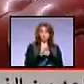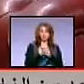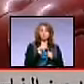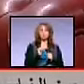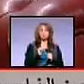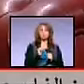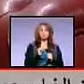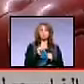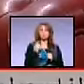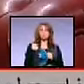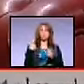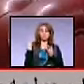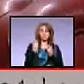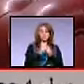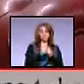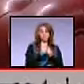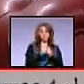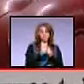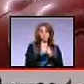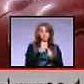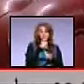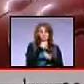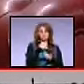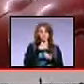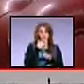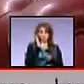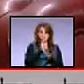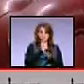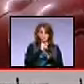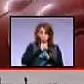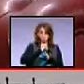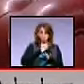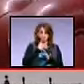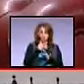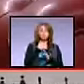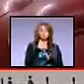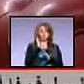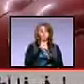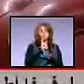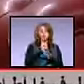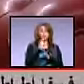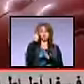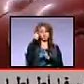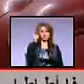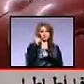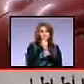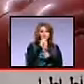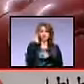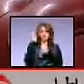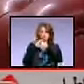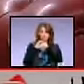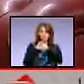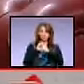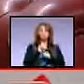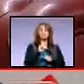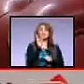ادريس. فمروان قال لي انت عايز تمثل؟ قلت له اه عايز امثل. قال لي طيب استاذ شريف عرفه واستاذ وحيد حامد والده